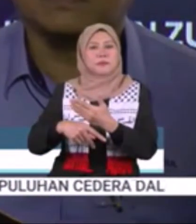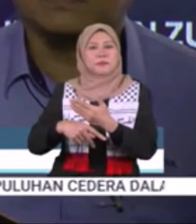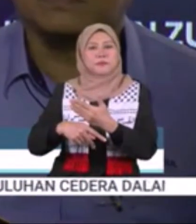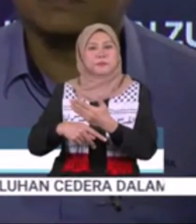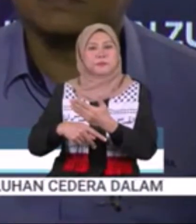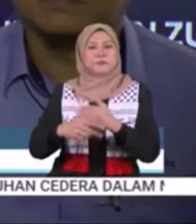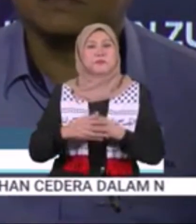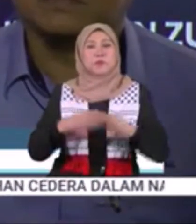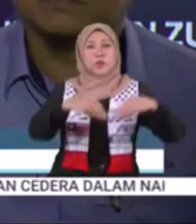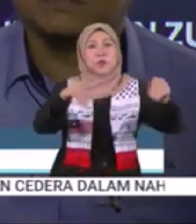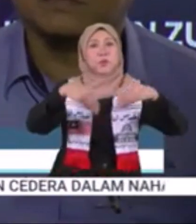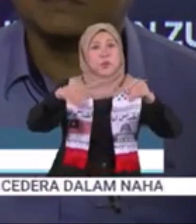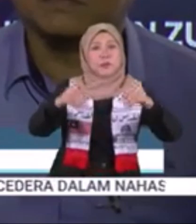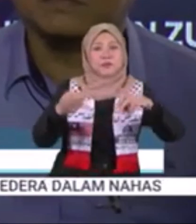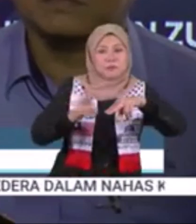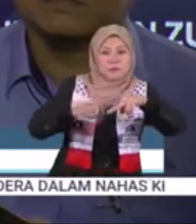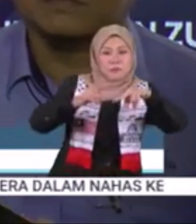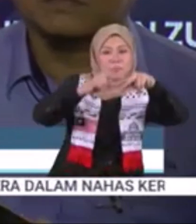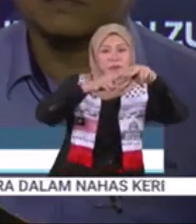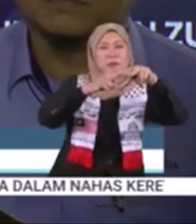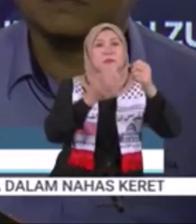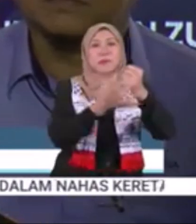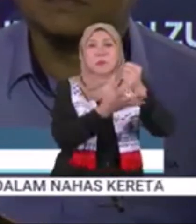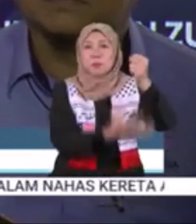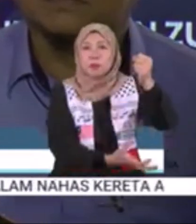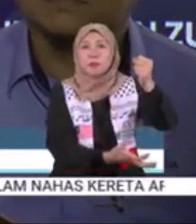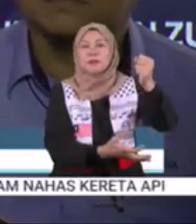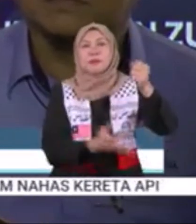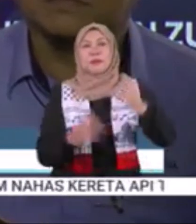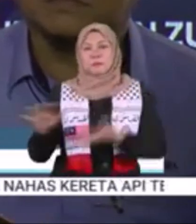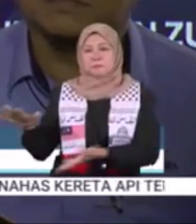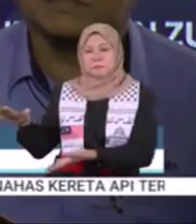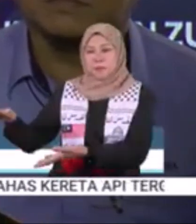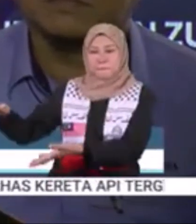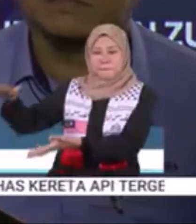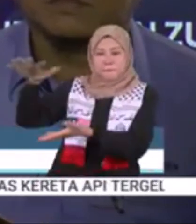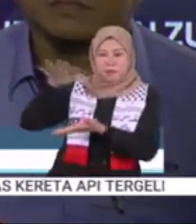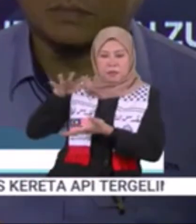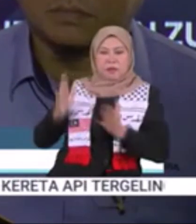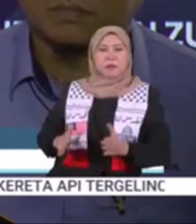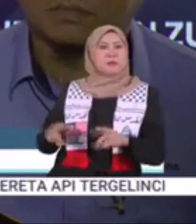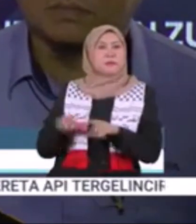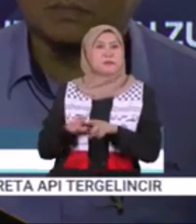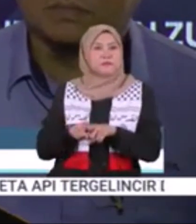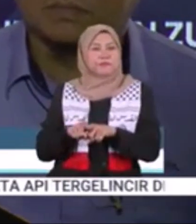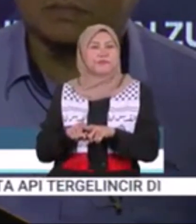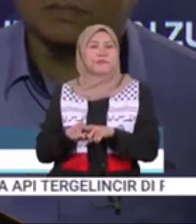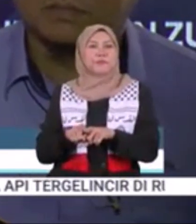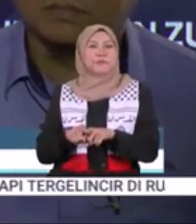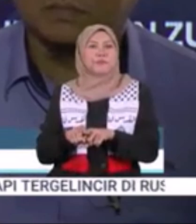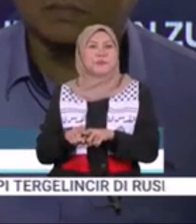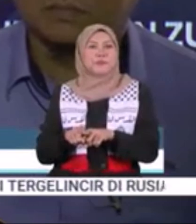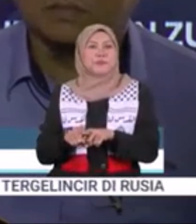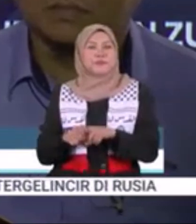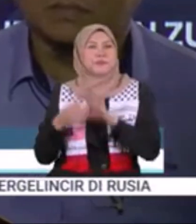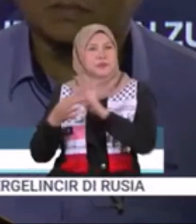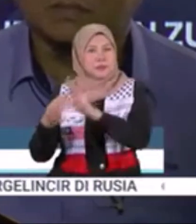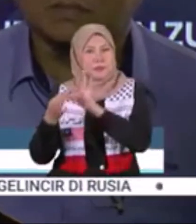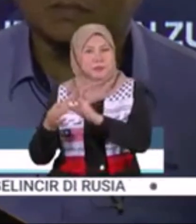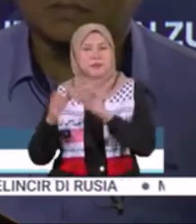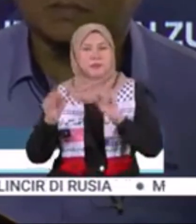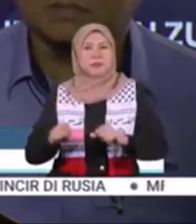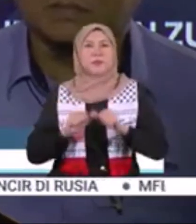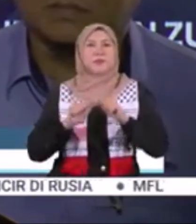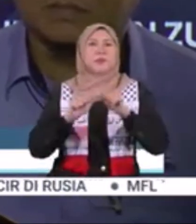meningkat, jualan meningkat. So, atas sebab itu, pembekal willing to reduce the price. So, that's how we survive. That's how kita boleh